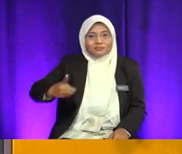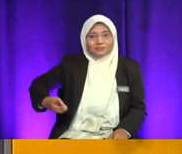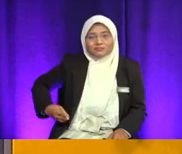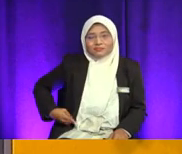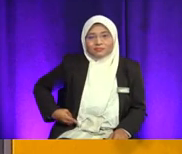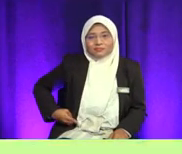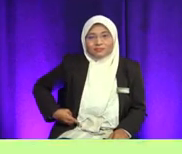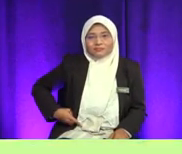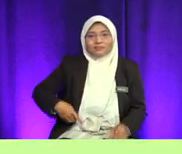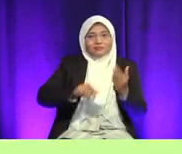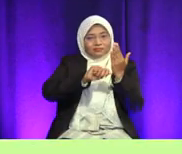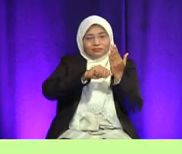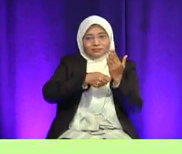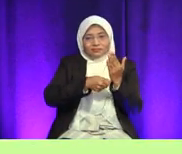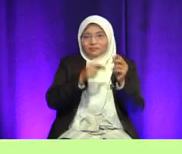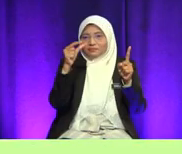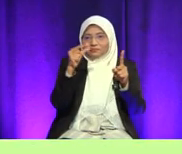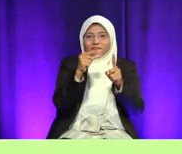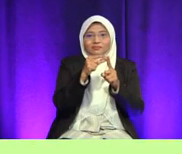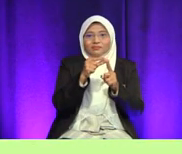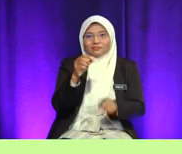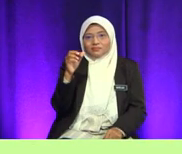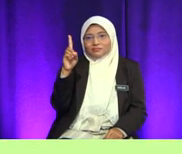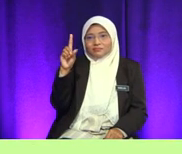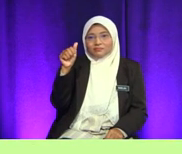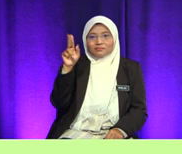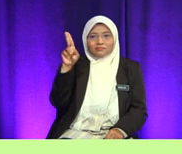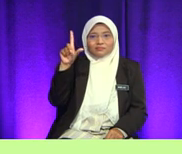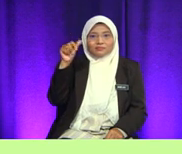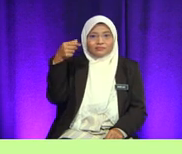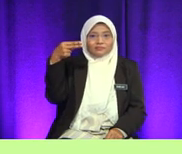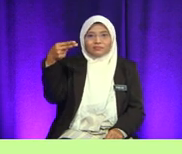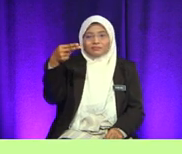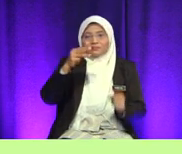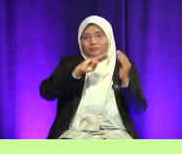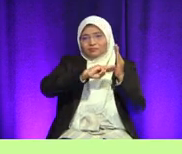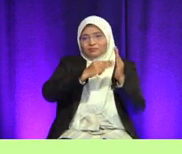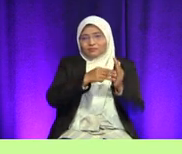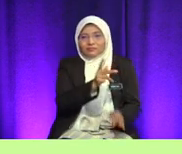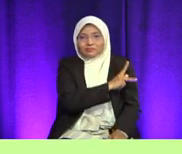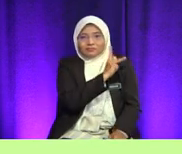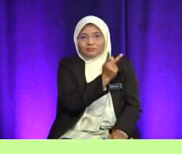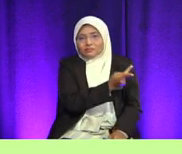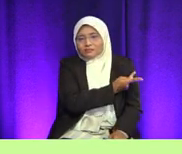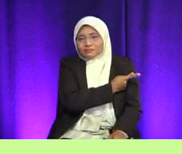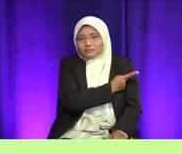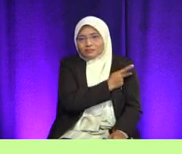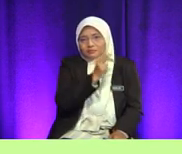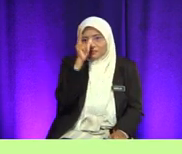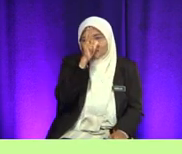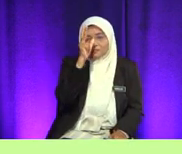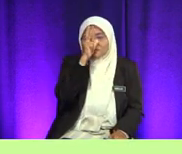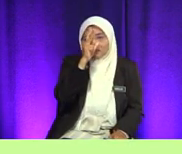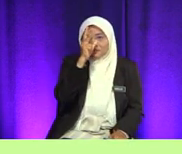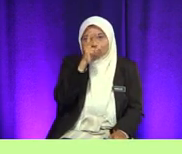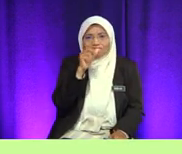berasal dari pada perkataan Daulah yang bermaksud kuasa pemerintahan sesuai